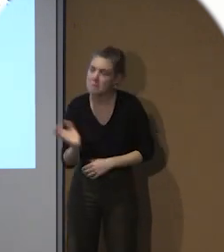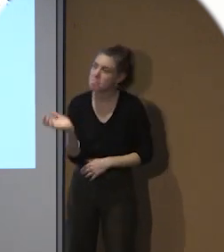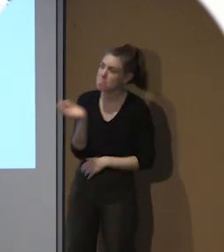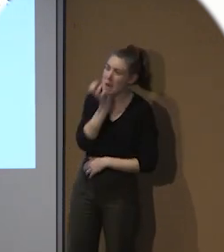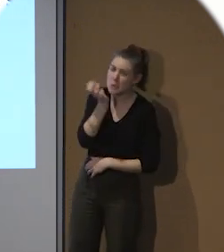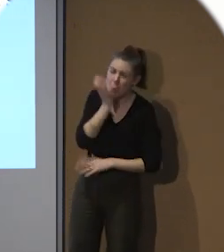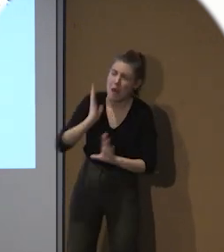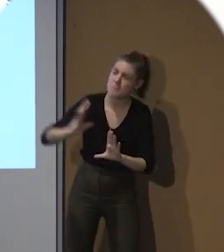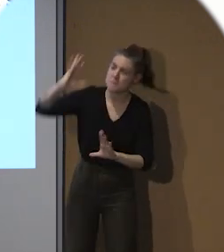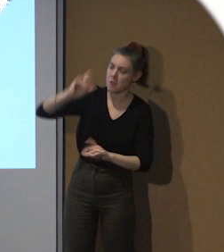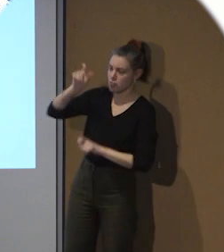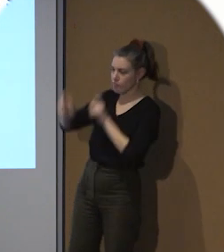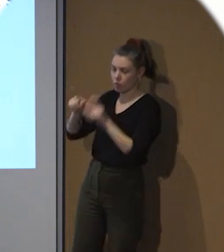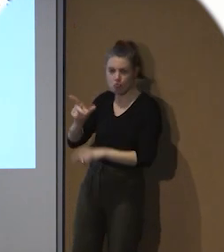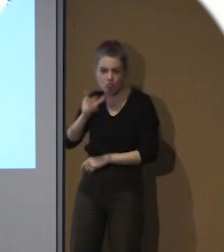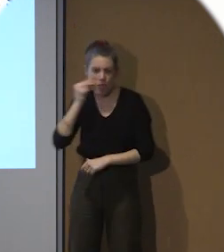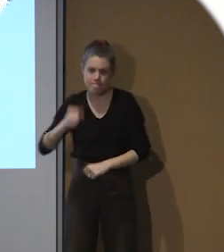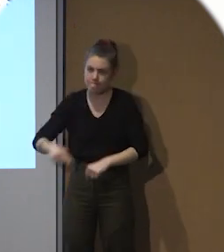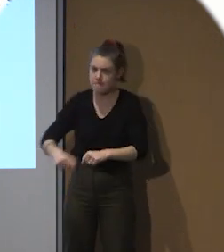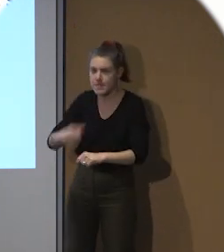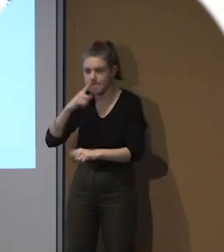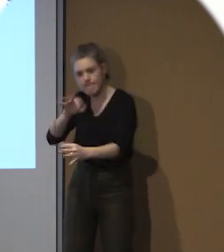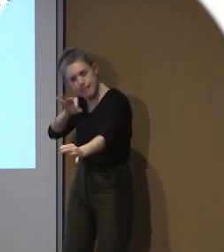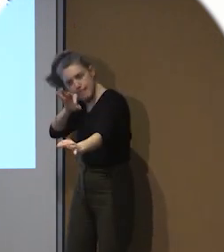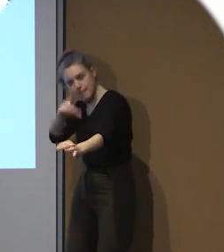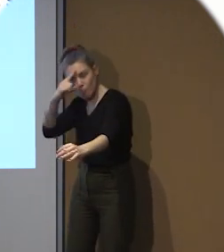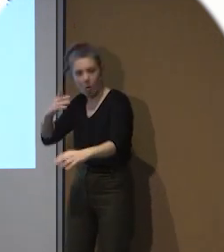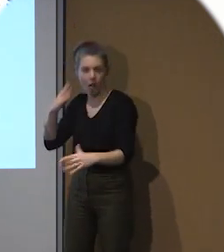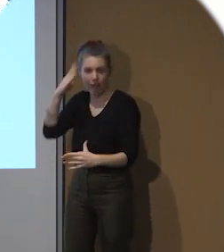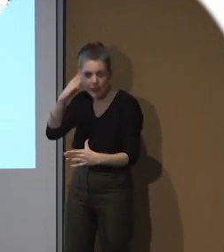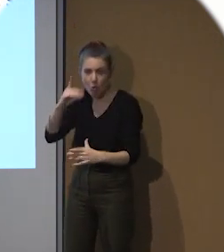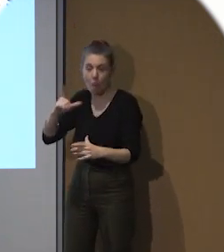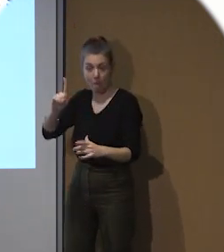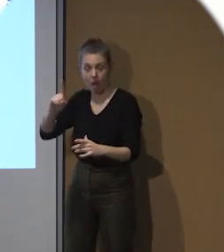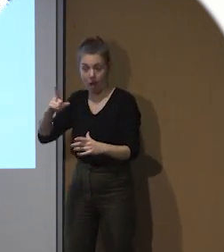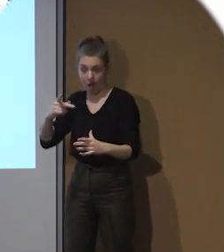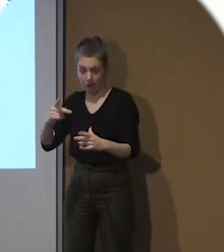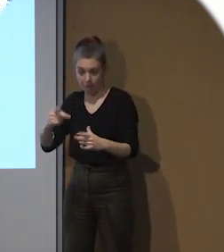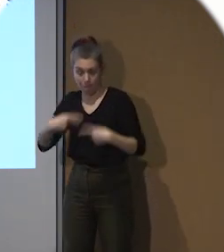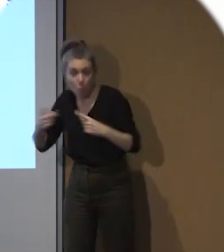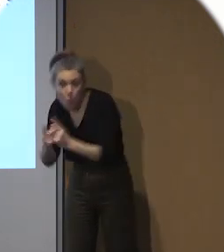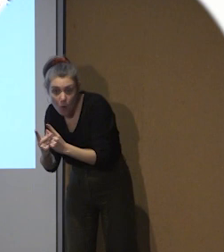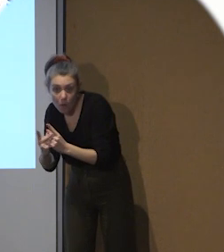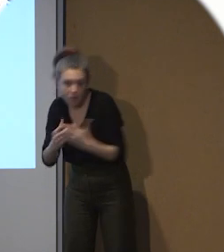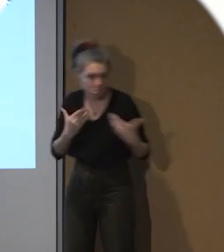faible espérance de vie, à l'intelligence sédentaire, à forte espérance de vie.